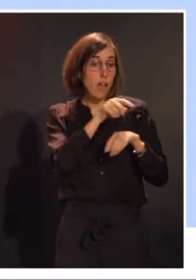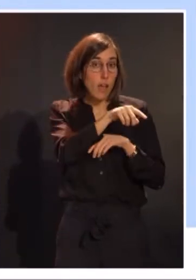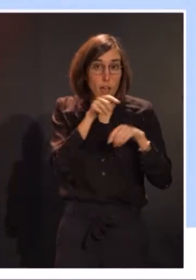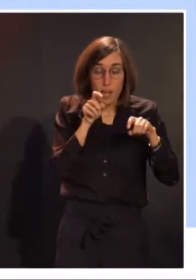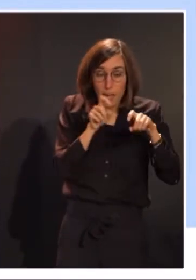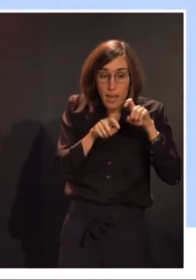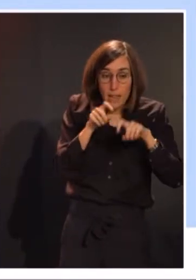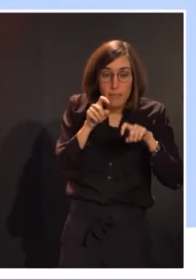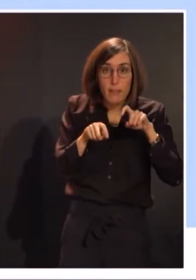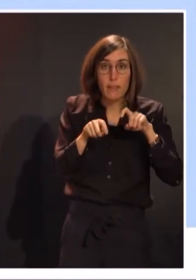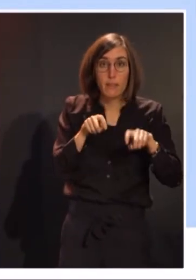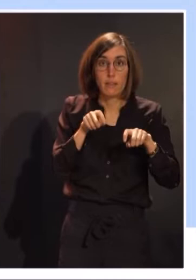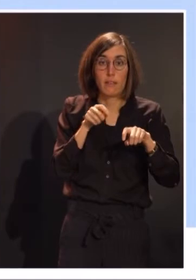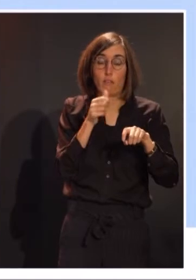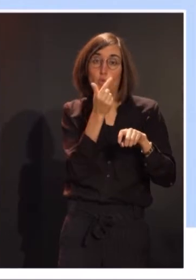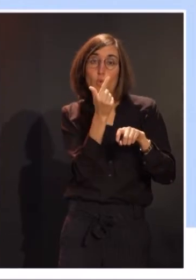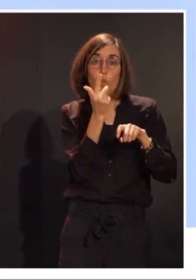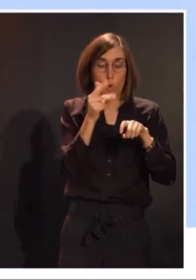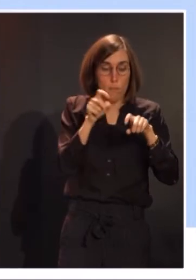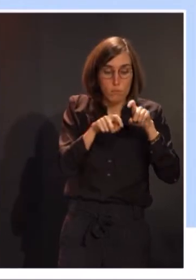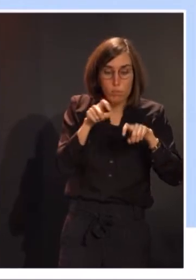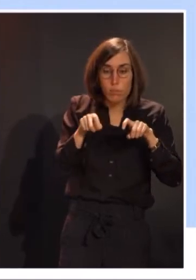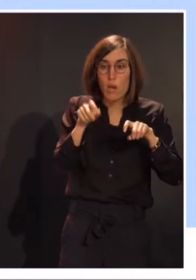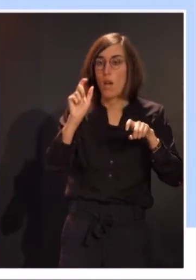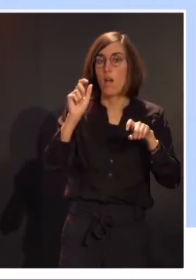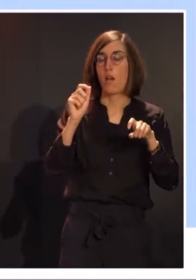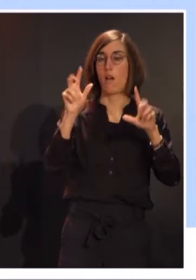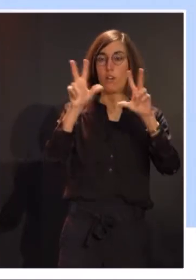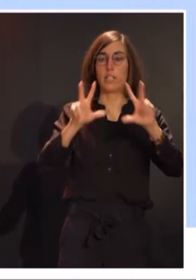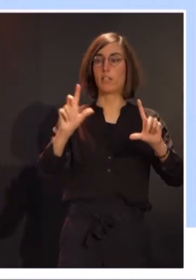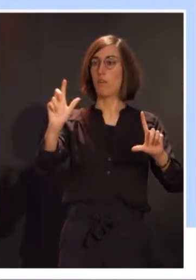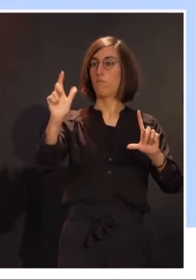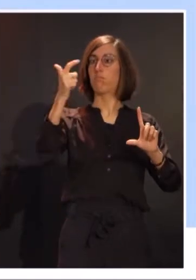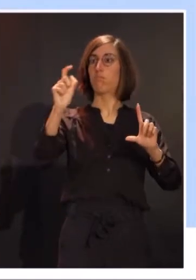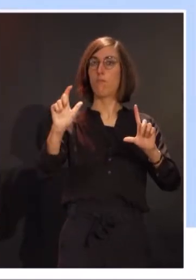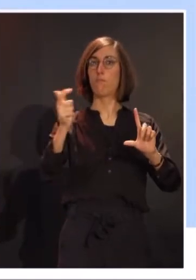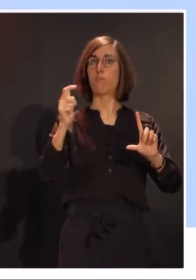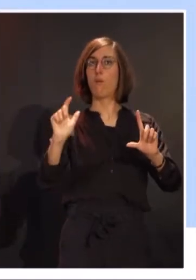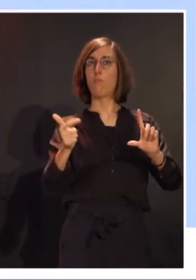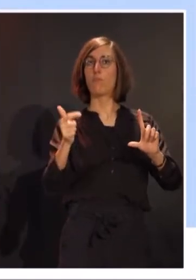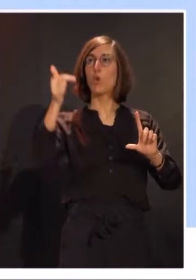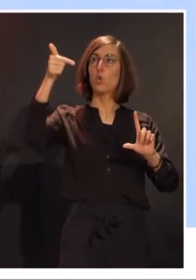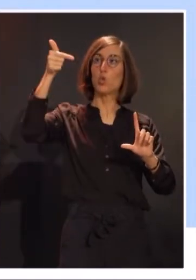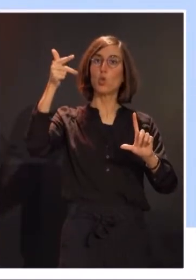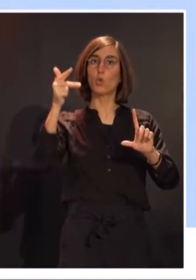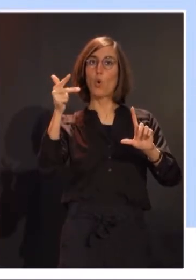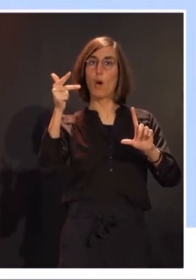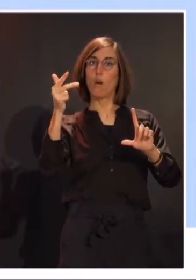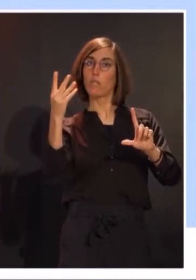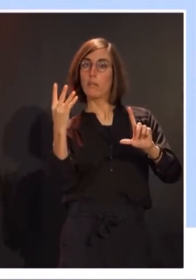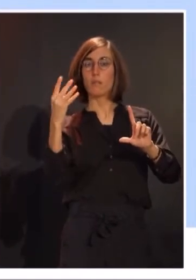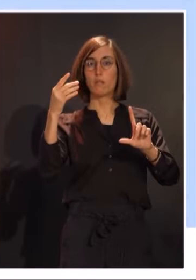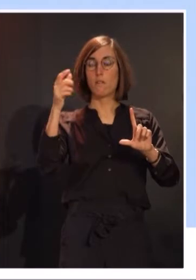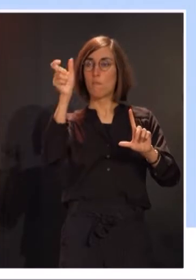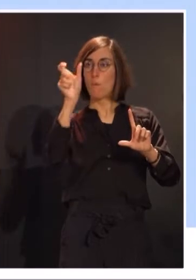lui proposer une sélection de 3-4 mots. Donc ensuite, il faut qu'il choisisse par contre entre ces différents